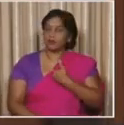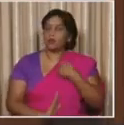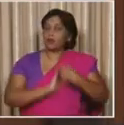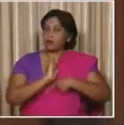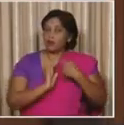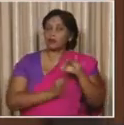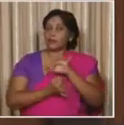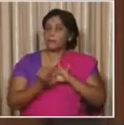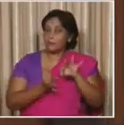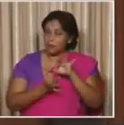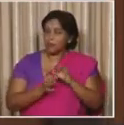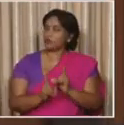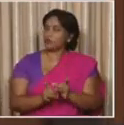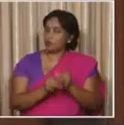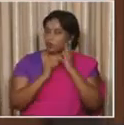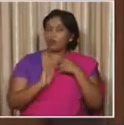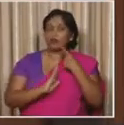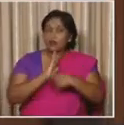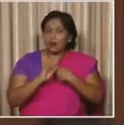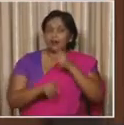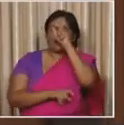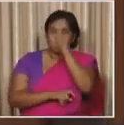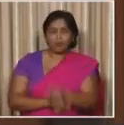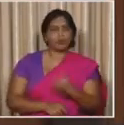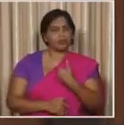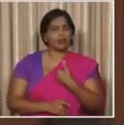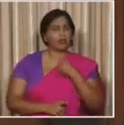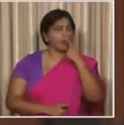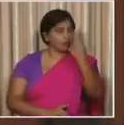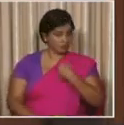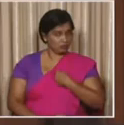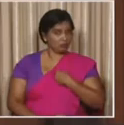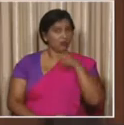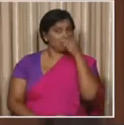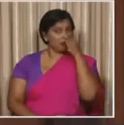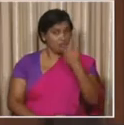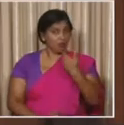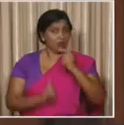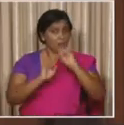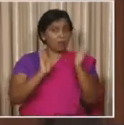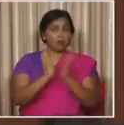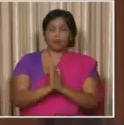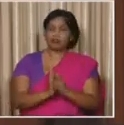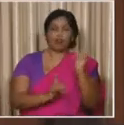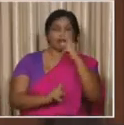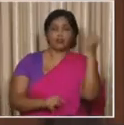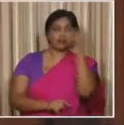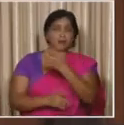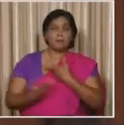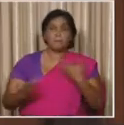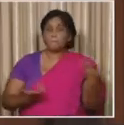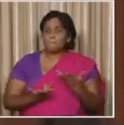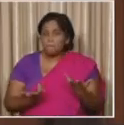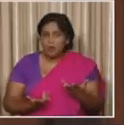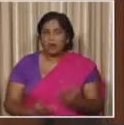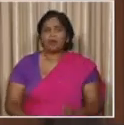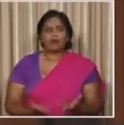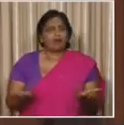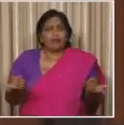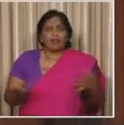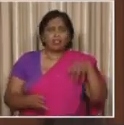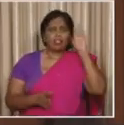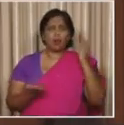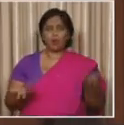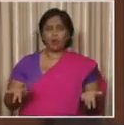රටේ ප්‍රජාතන්ත්‍රවාදී අනුව මේ රටේ පුරවැසියෙක් එතුමා කියනවා නම් මේ ඔබේ අගමැතිතුමාගේ කාර්යාලයට එන්න බෑ කියලා මොකද්ද මේකේ